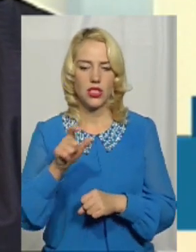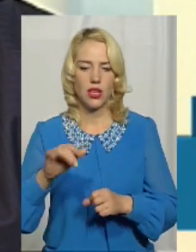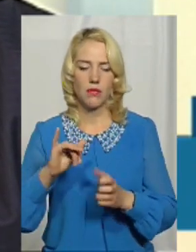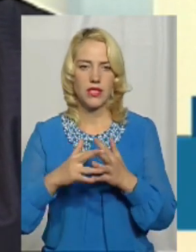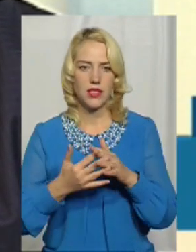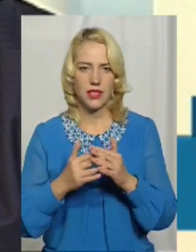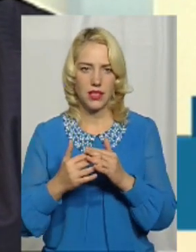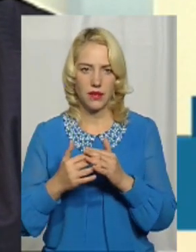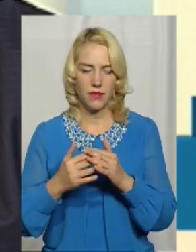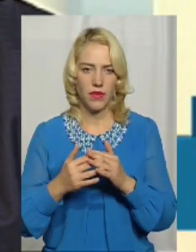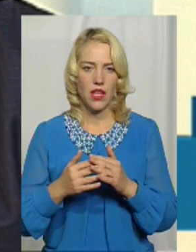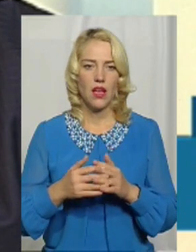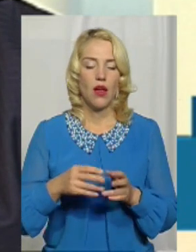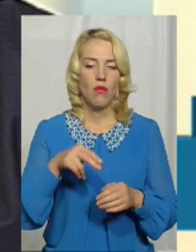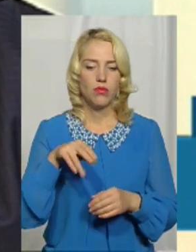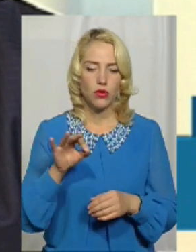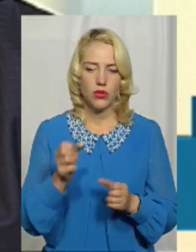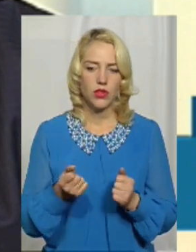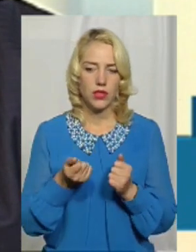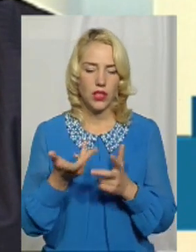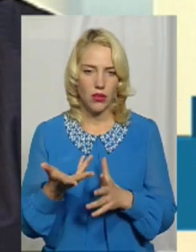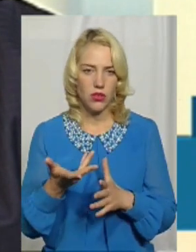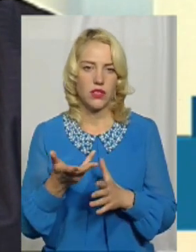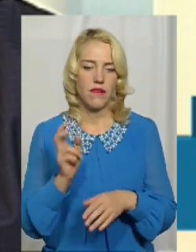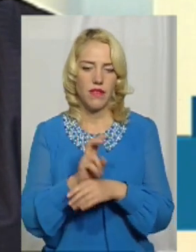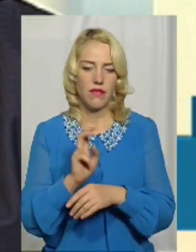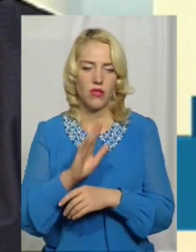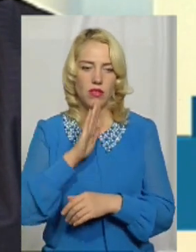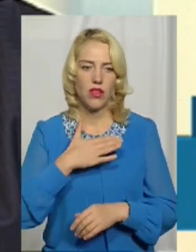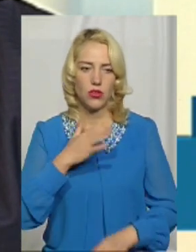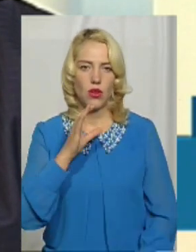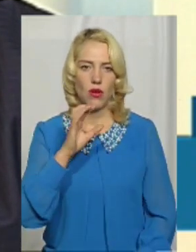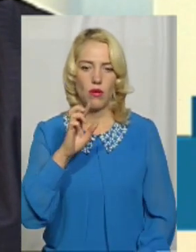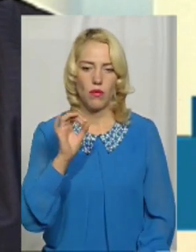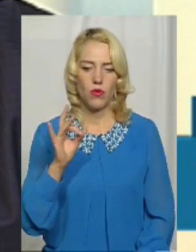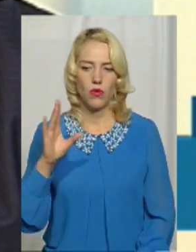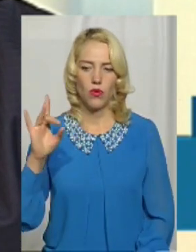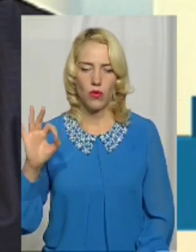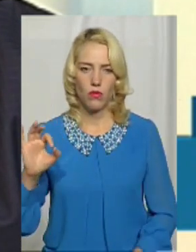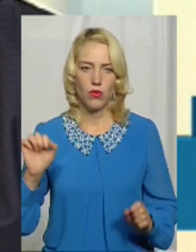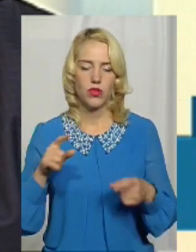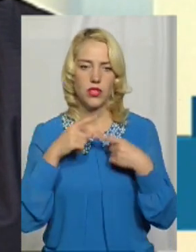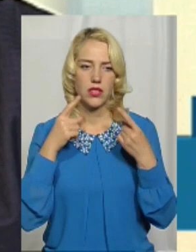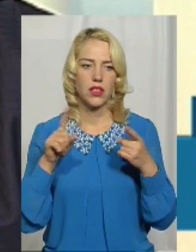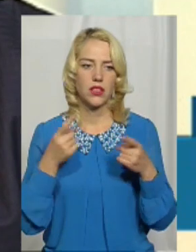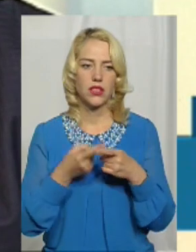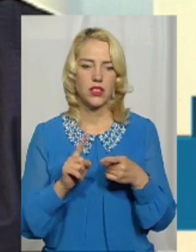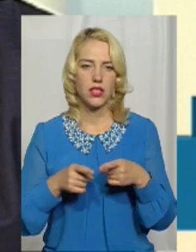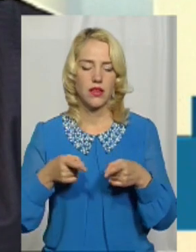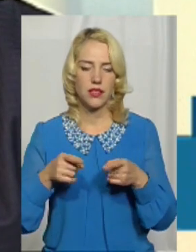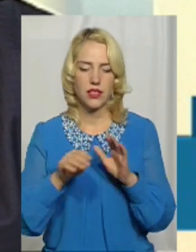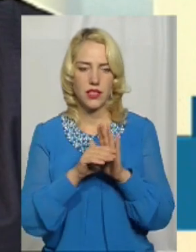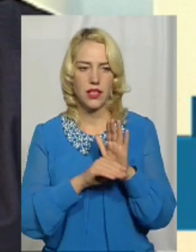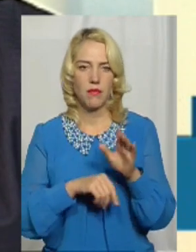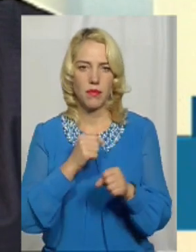села. Ну, по кількості відвідування нашого бюро ми можемо сказати, що дійсно ця